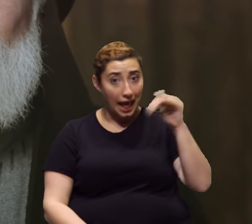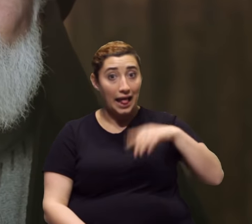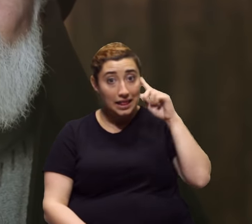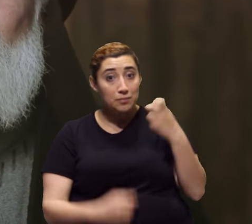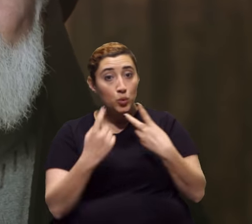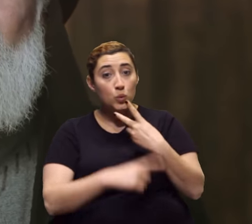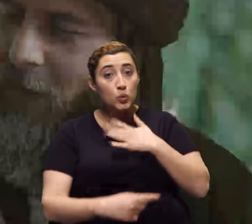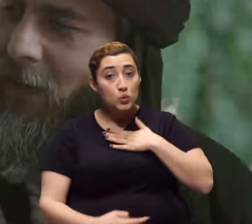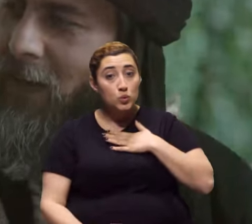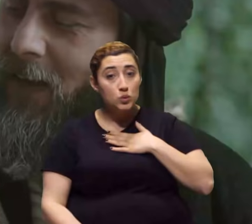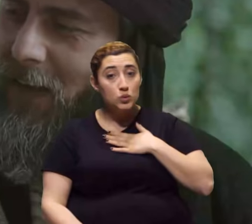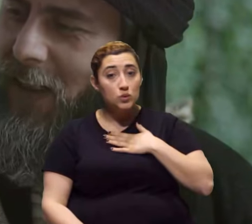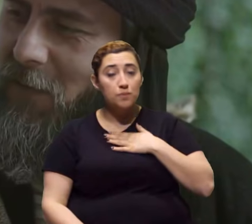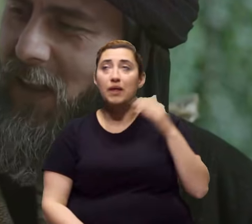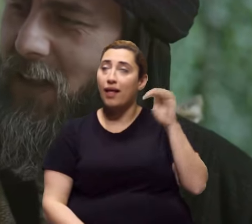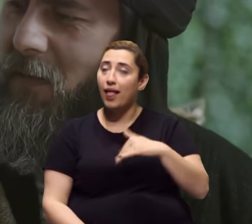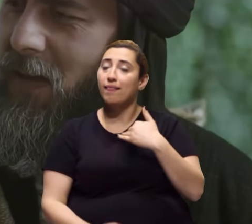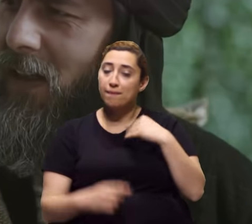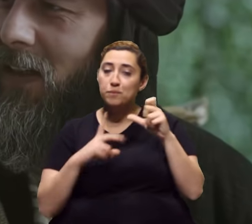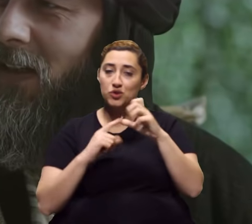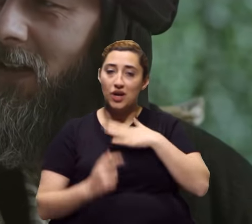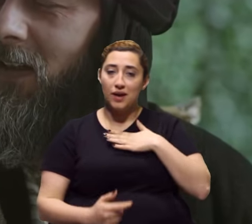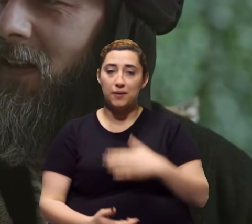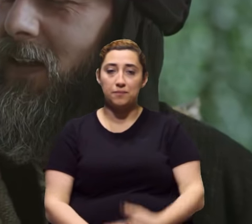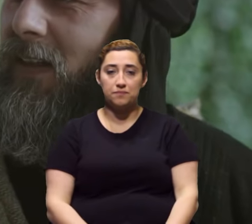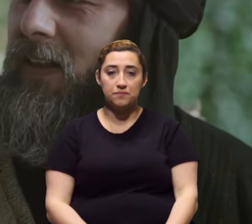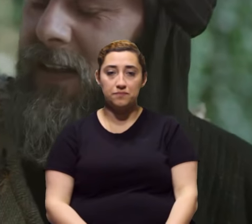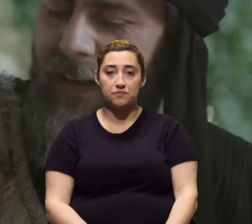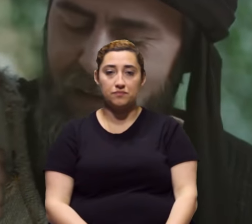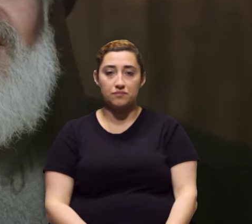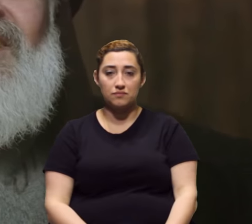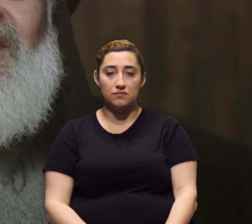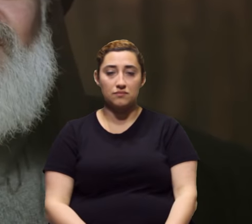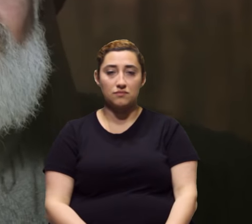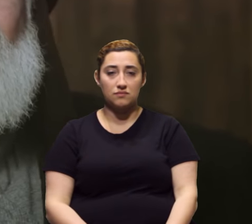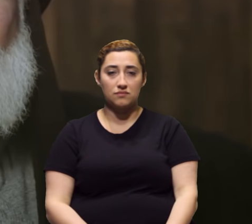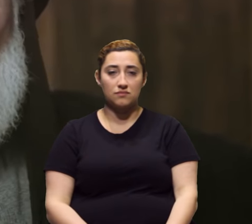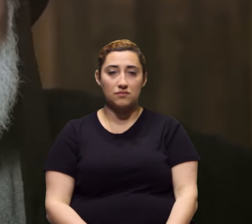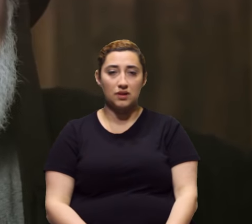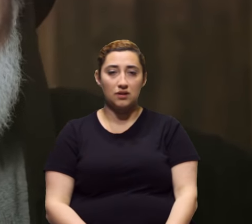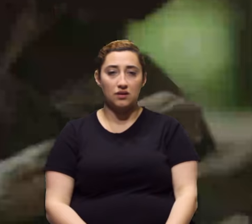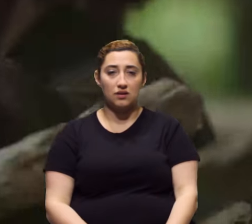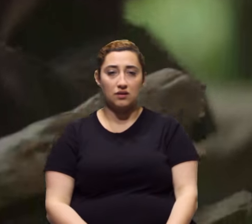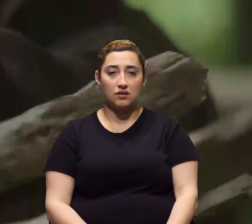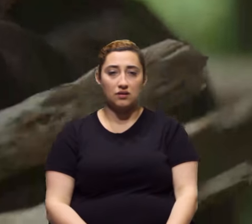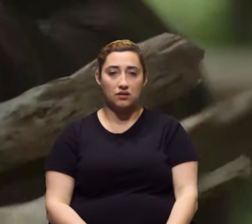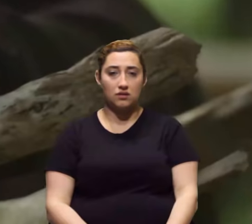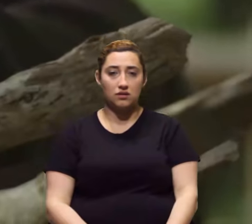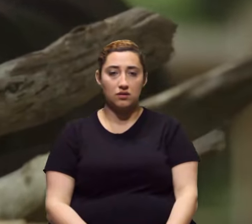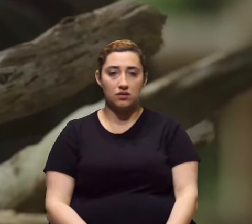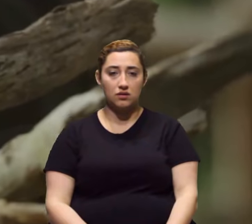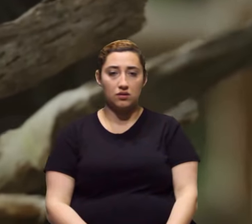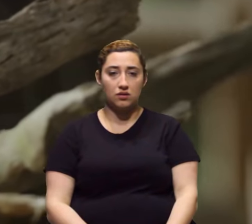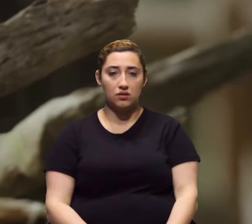Geldin mi Yunus'um? Geldim Şeyhim. Şeyh elini uzatıp Yunus'un sırtındaki odunları incelemeye koyuldu.